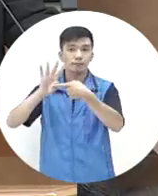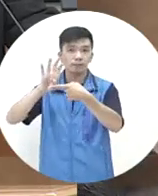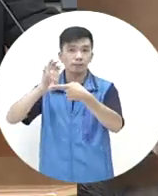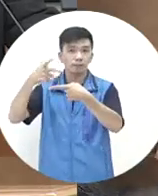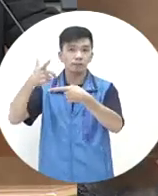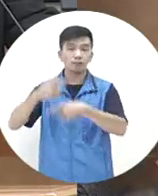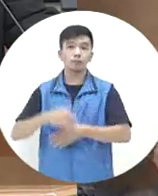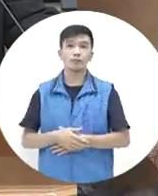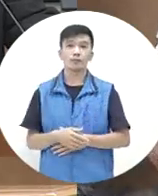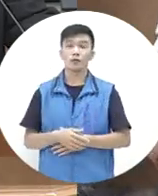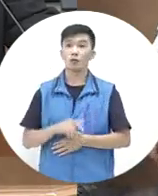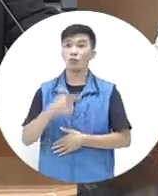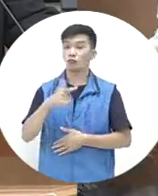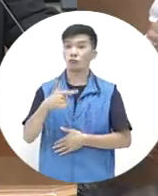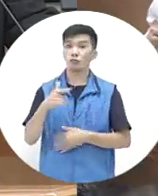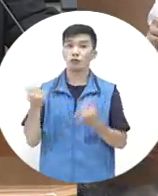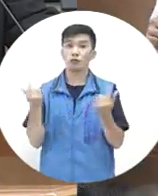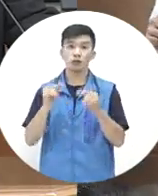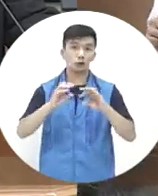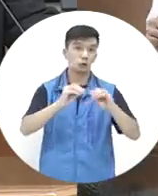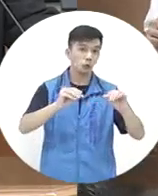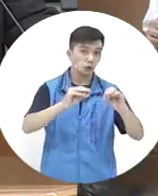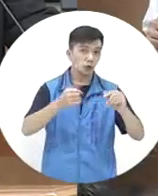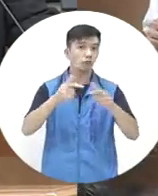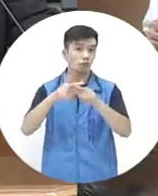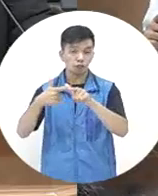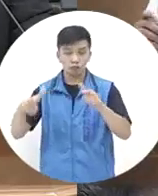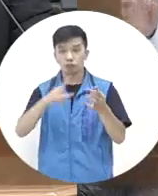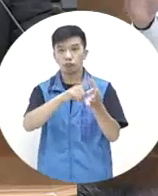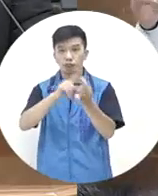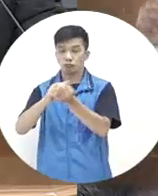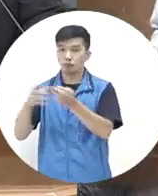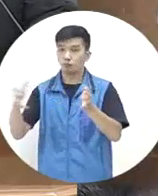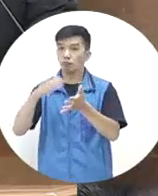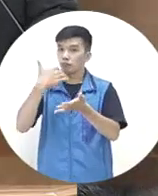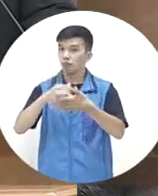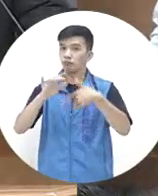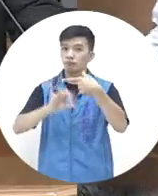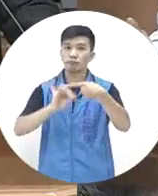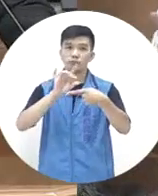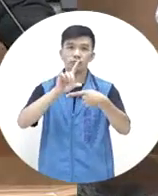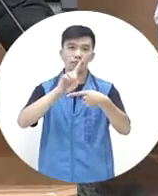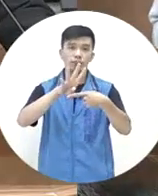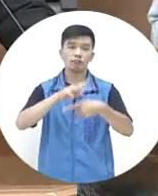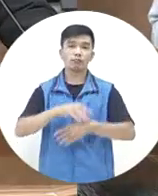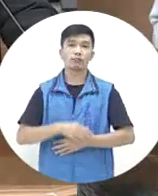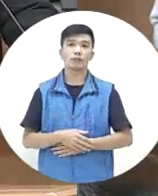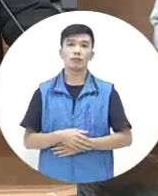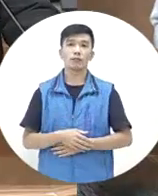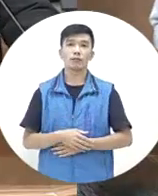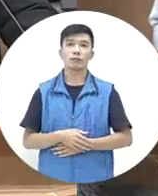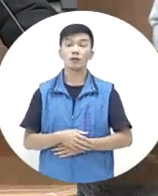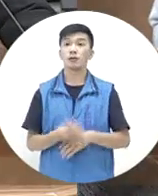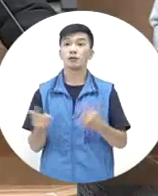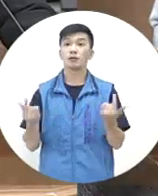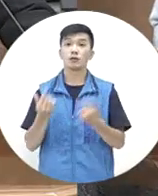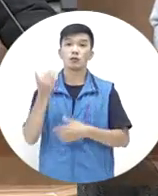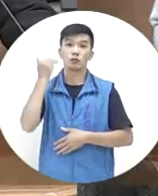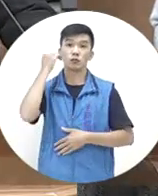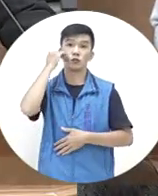是跟他帮你啊，可能包括土建啊，包括有一些部分。 高林啊，嘿，啊，但喜欢易水工，你现在像我们中和万